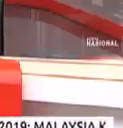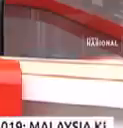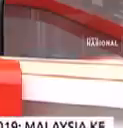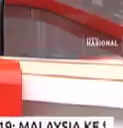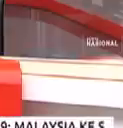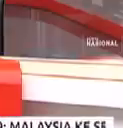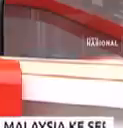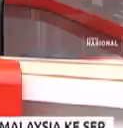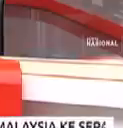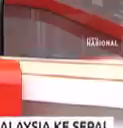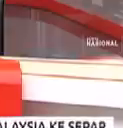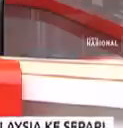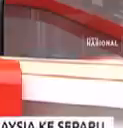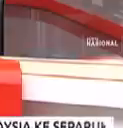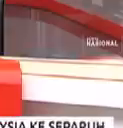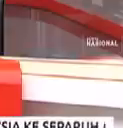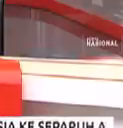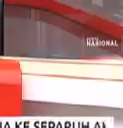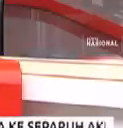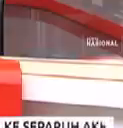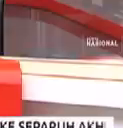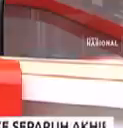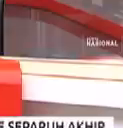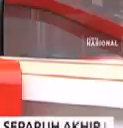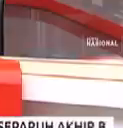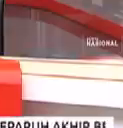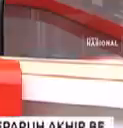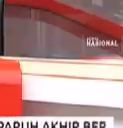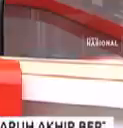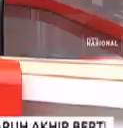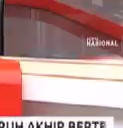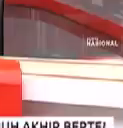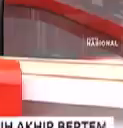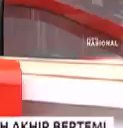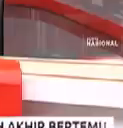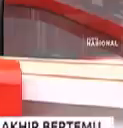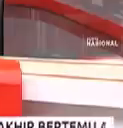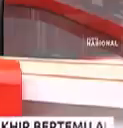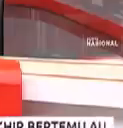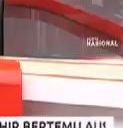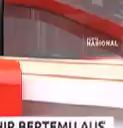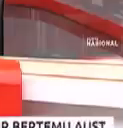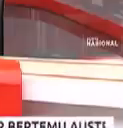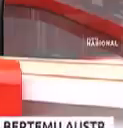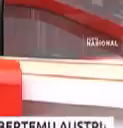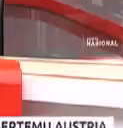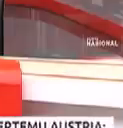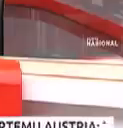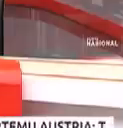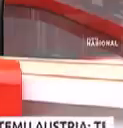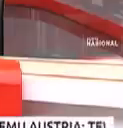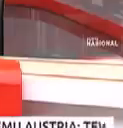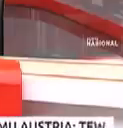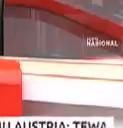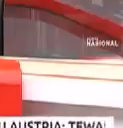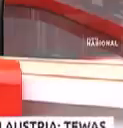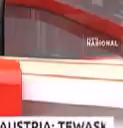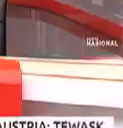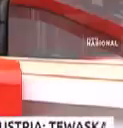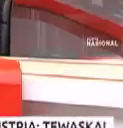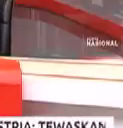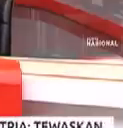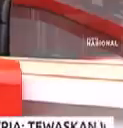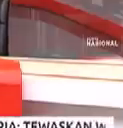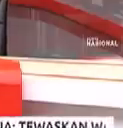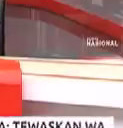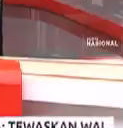mungkin masih ada peluang jadi pengacara baharu ketuk-ketuk Syawal atau ketuk-ketuk Ramadan untuk 2020. Saya cuba nasib tengok.